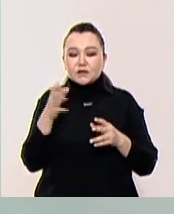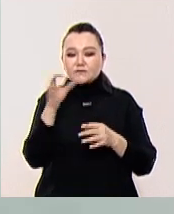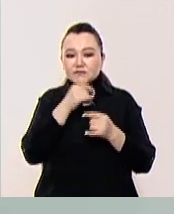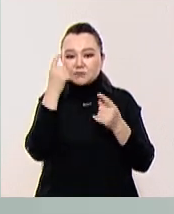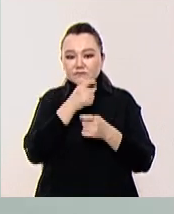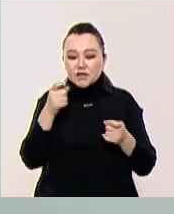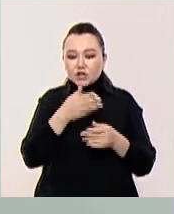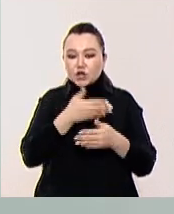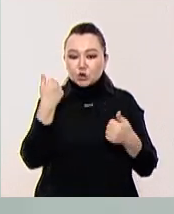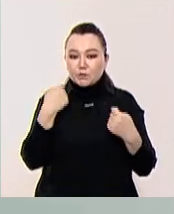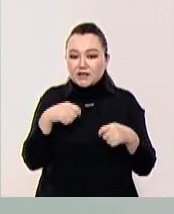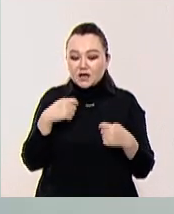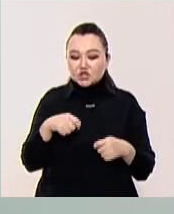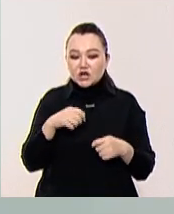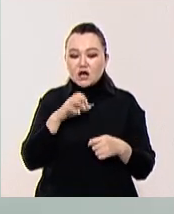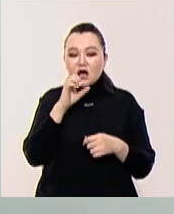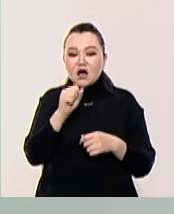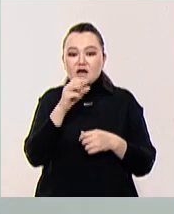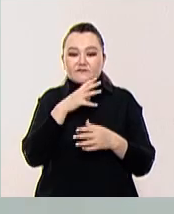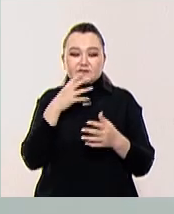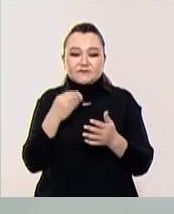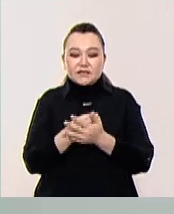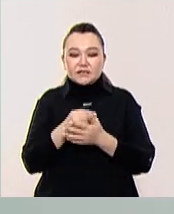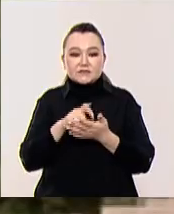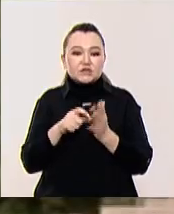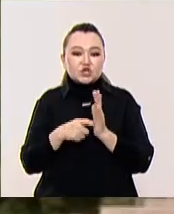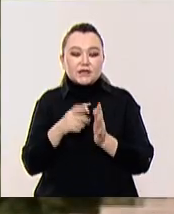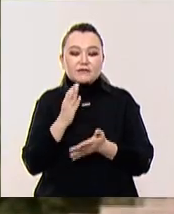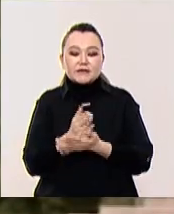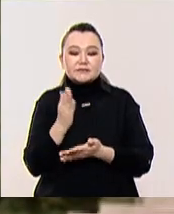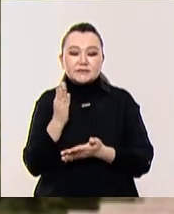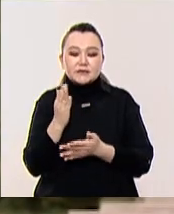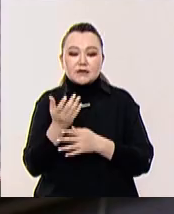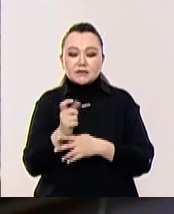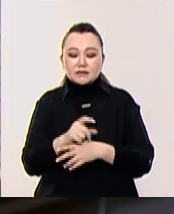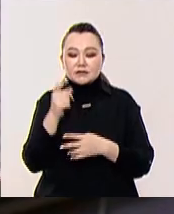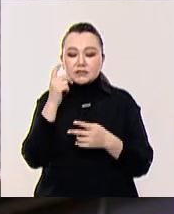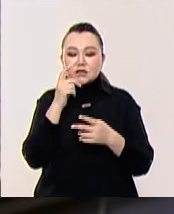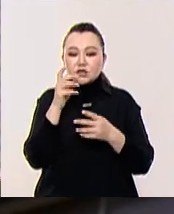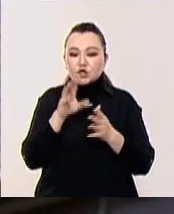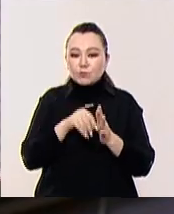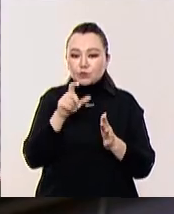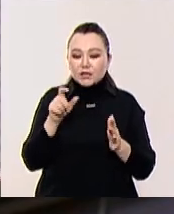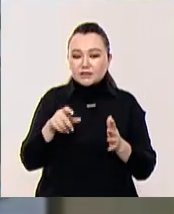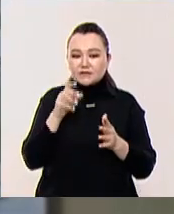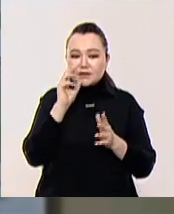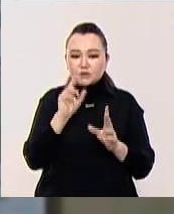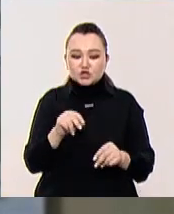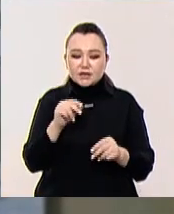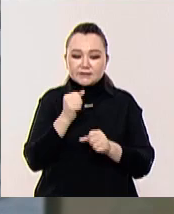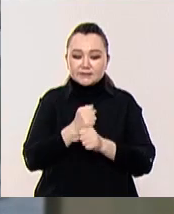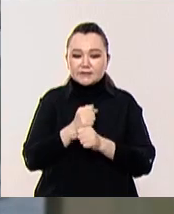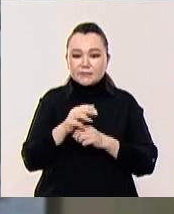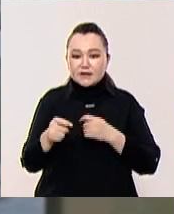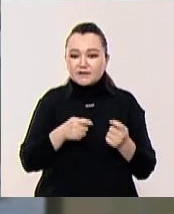его нету в продаже, а в своей сети у них аптек есть. Депутаты обещали сделать депутатский запрос в правительство.